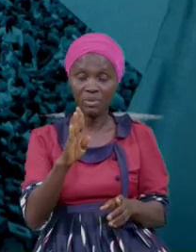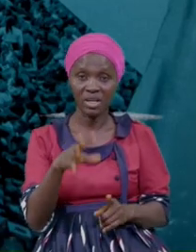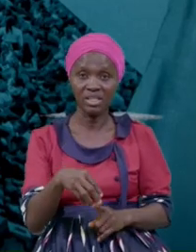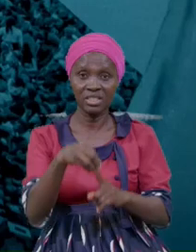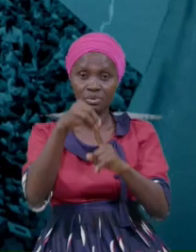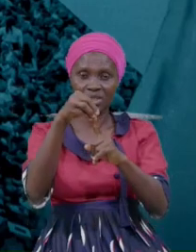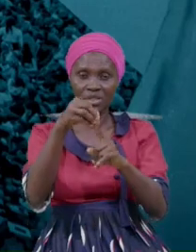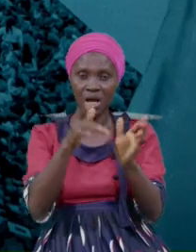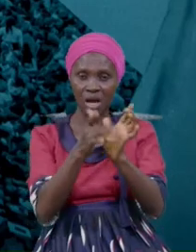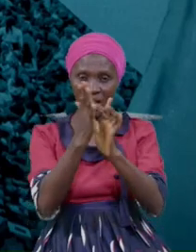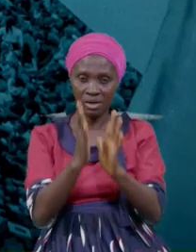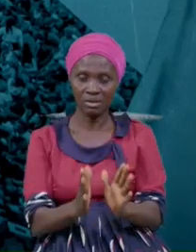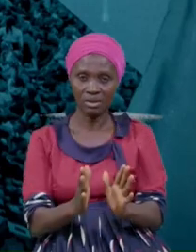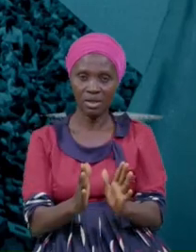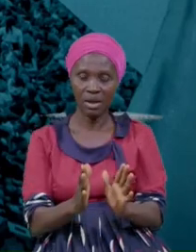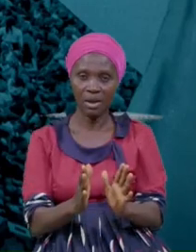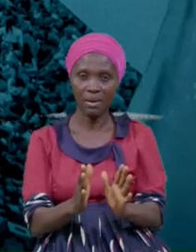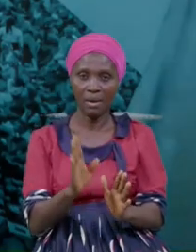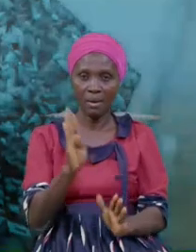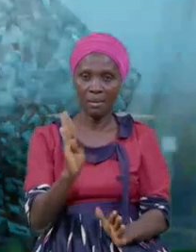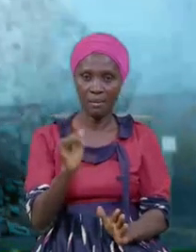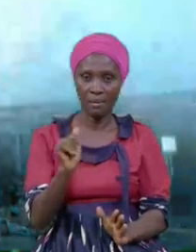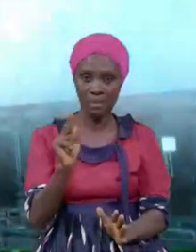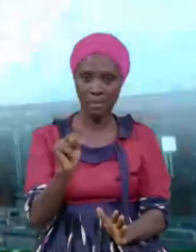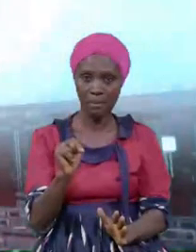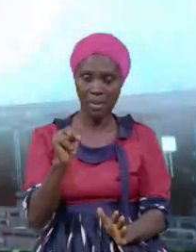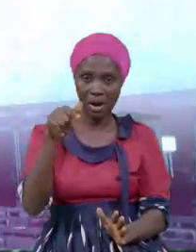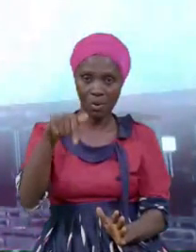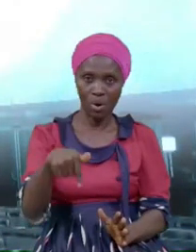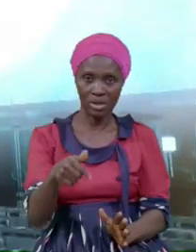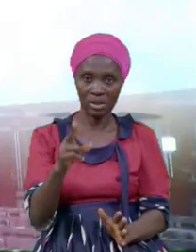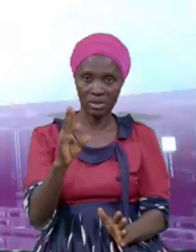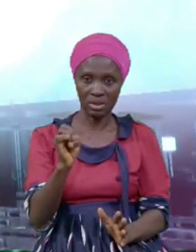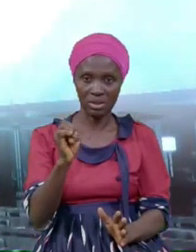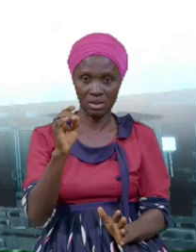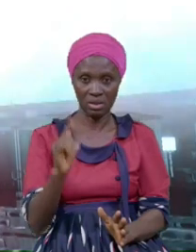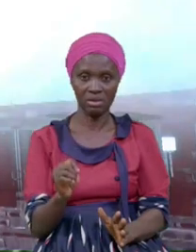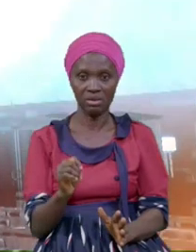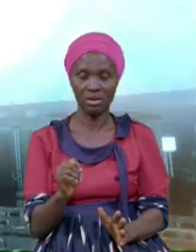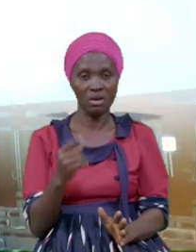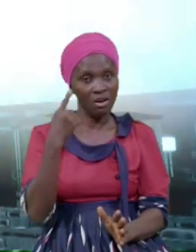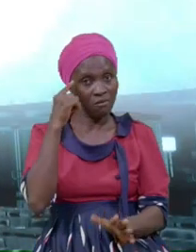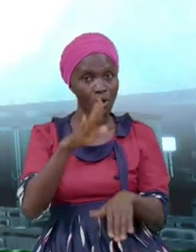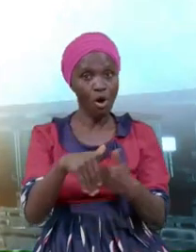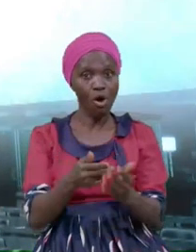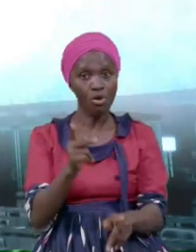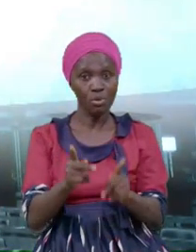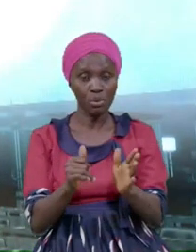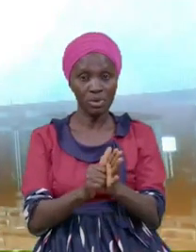Il y aura un banquet spécial pour tous ceux qui ont donné leur vie à Christ au cours de cette croisade.